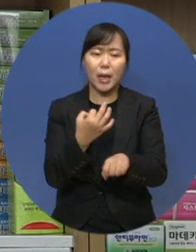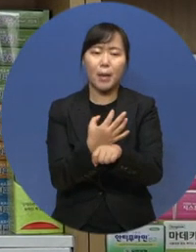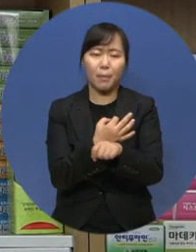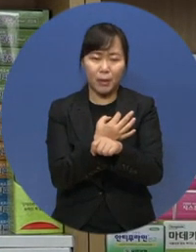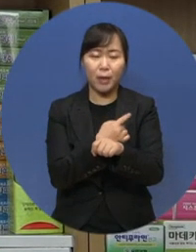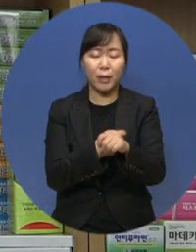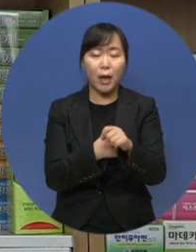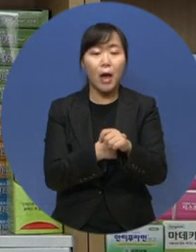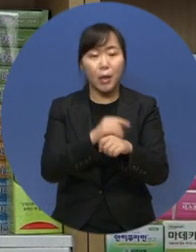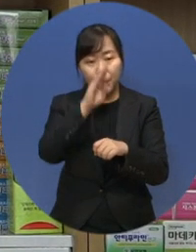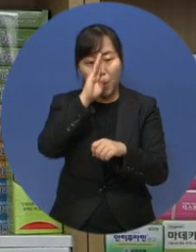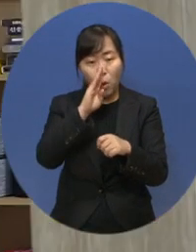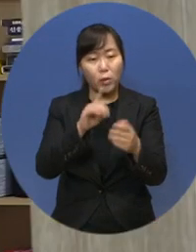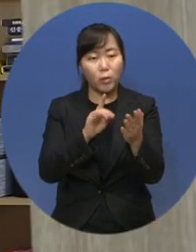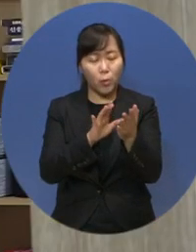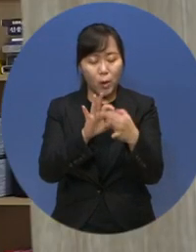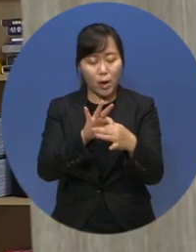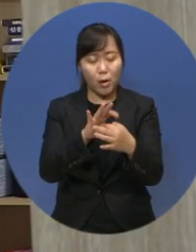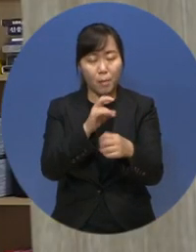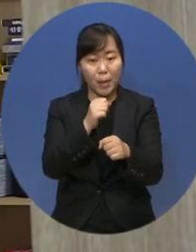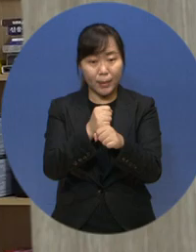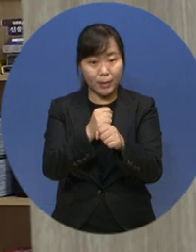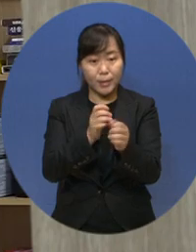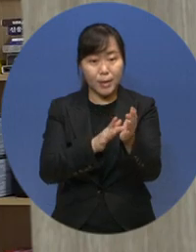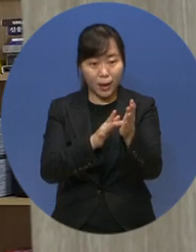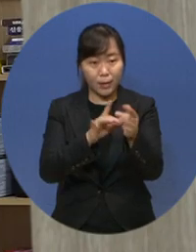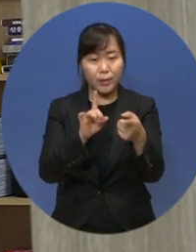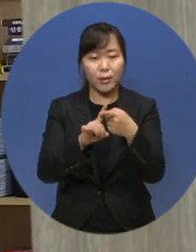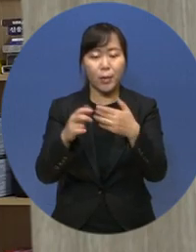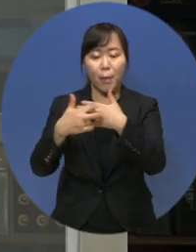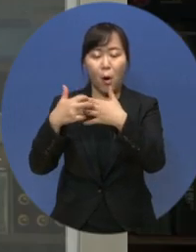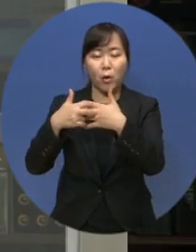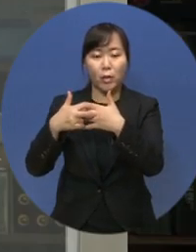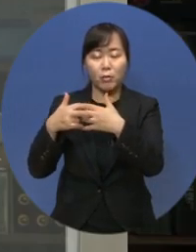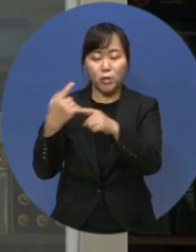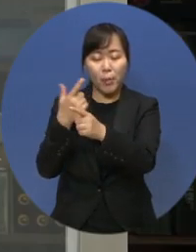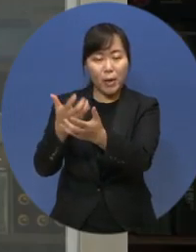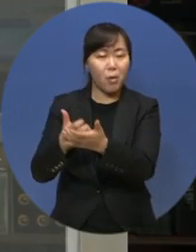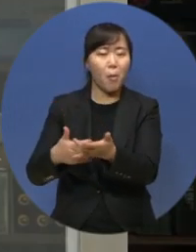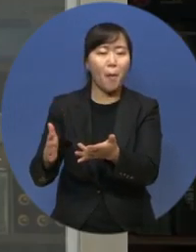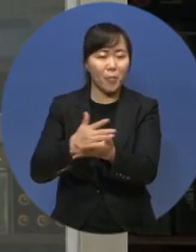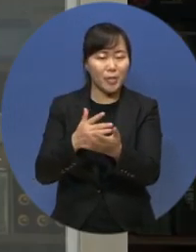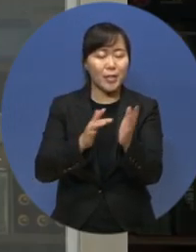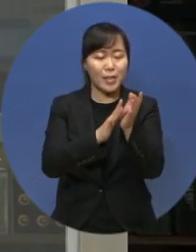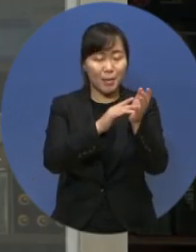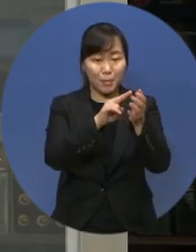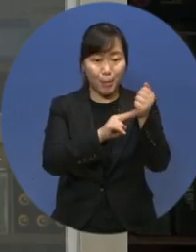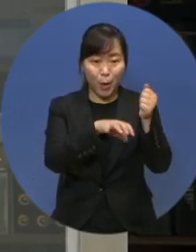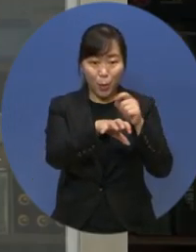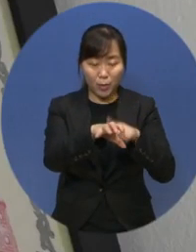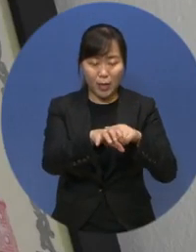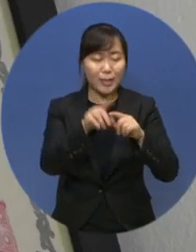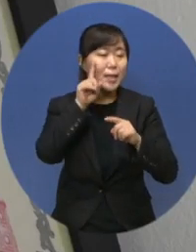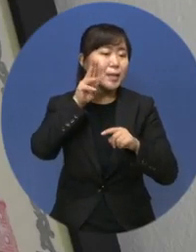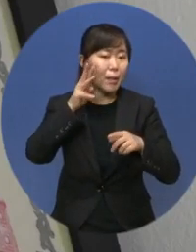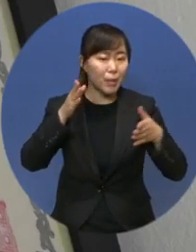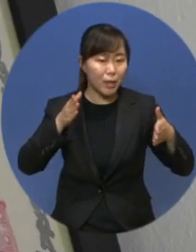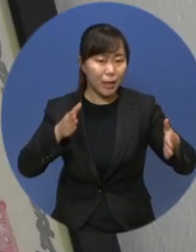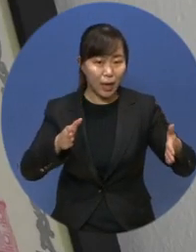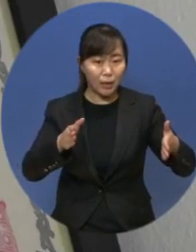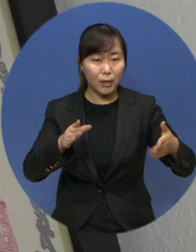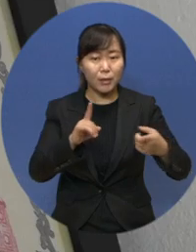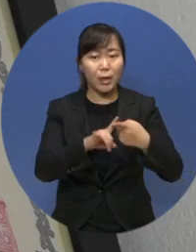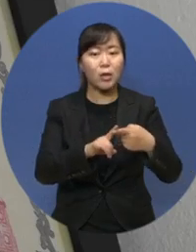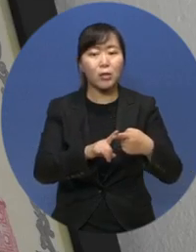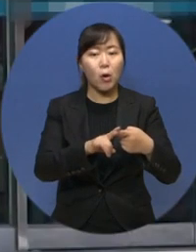사용하는 조제 약에 대해서는 병의원을 처방전 없이 약국에서 도 3일 불량 범위에서 구입 가능